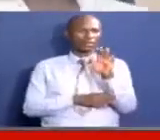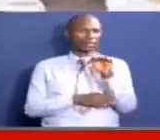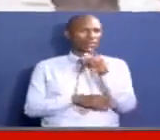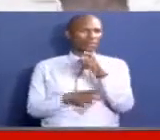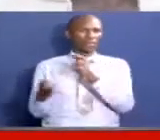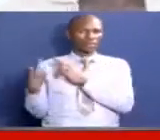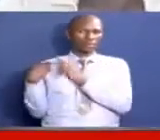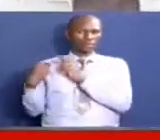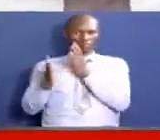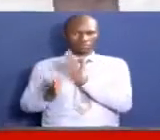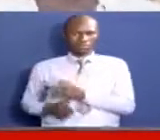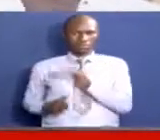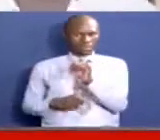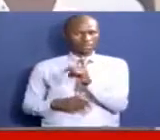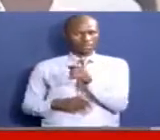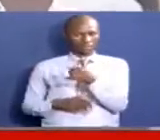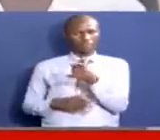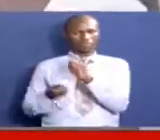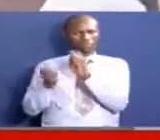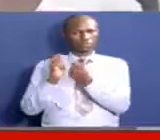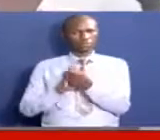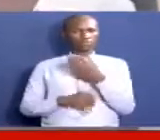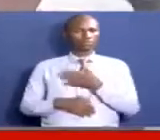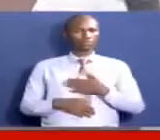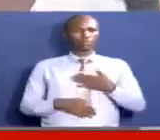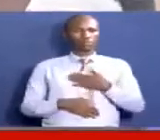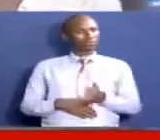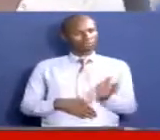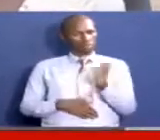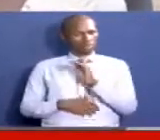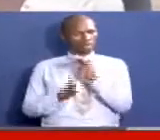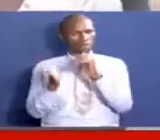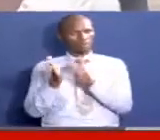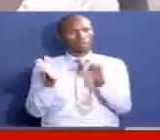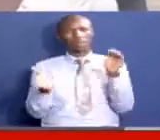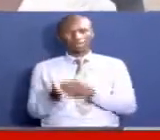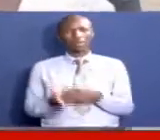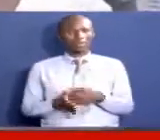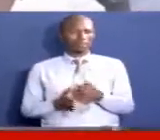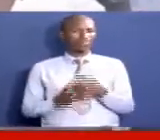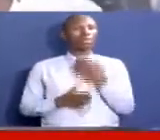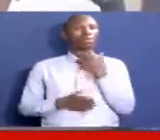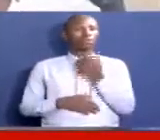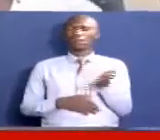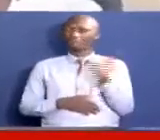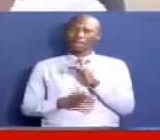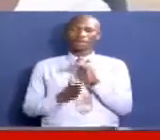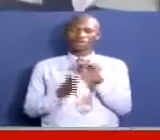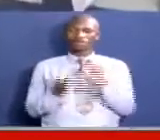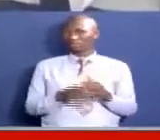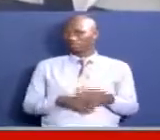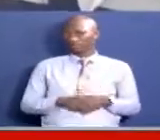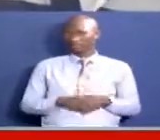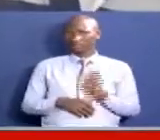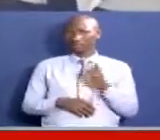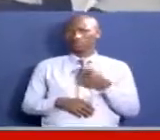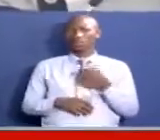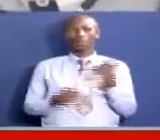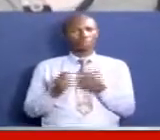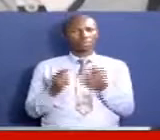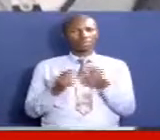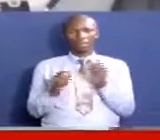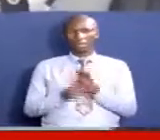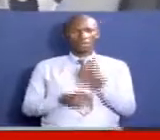wibiaid, that scene. Hali harutungi ito sito. Harutungi ito sito, ndi katu za kumutatu kwenye. Tuena wao Mwingi